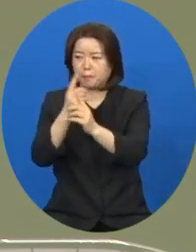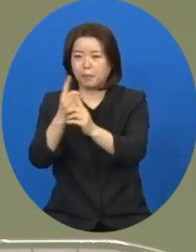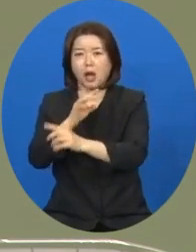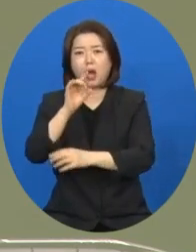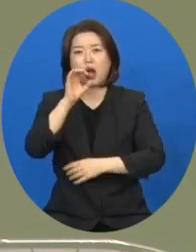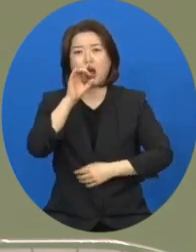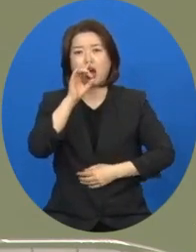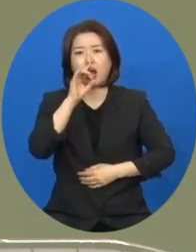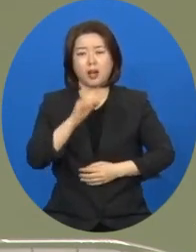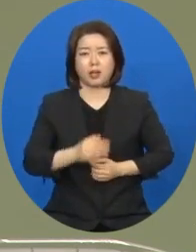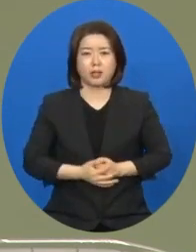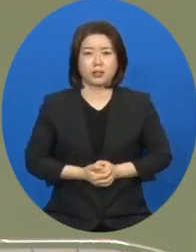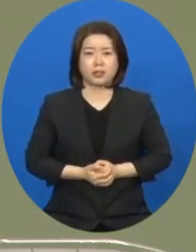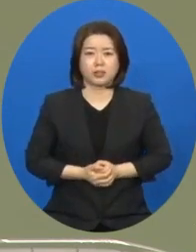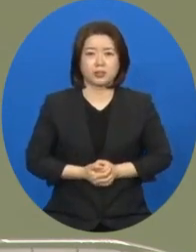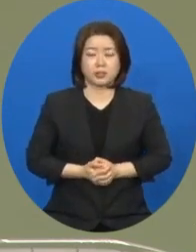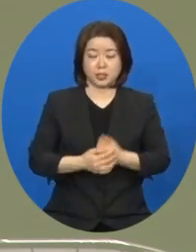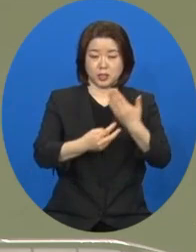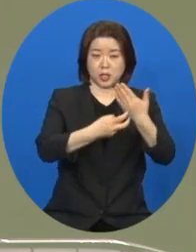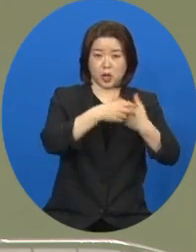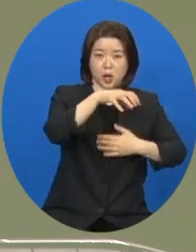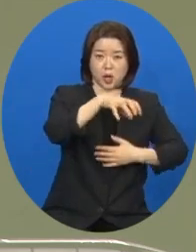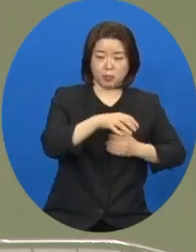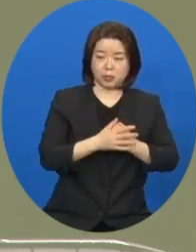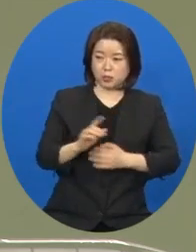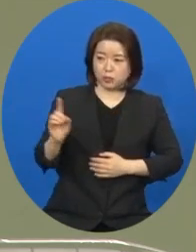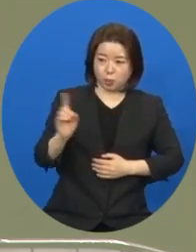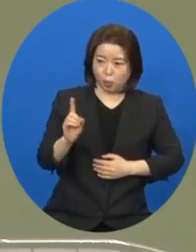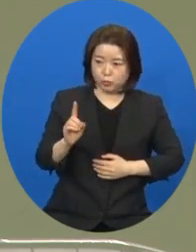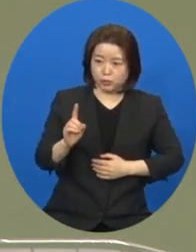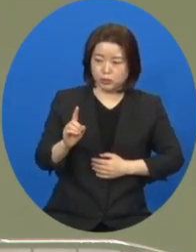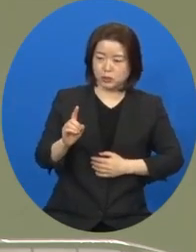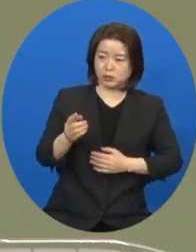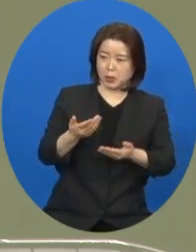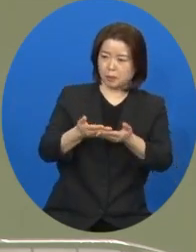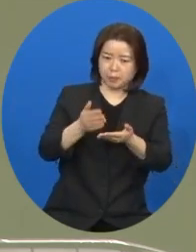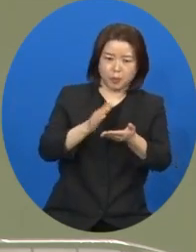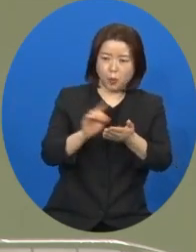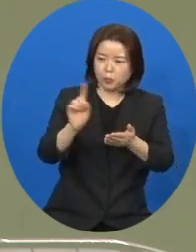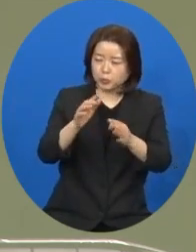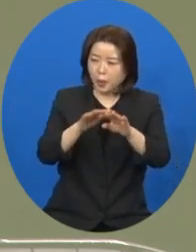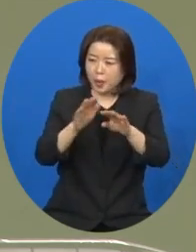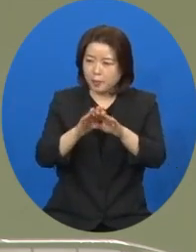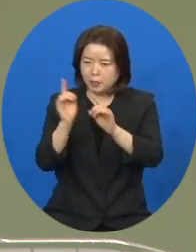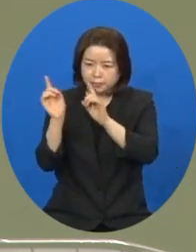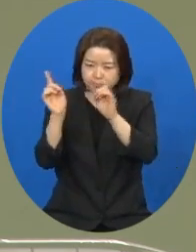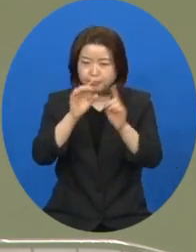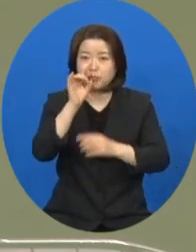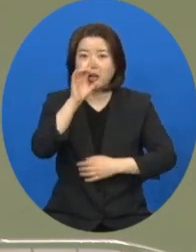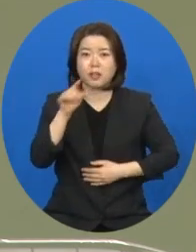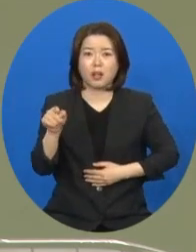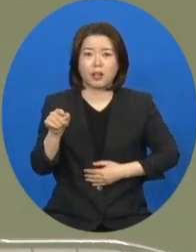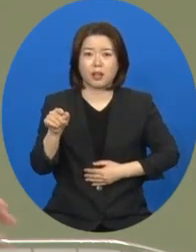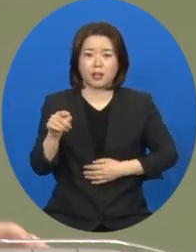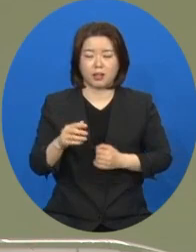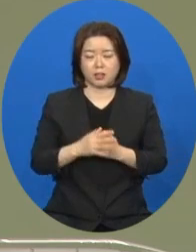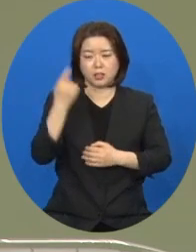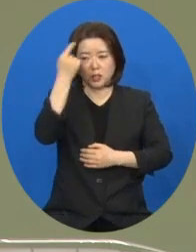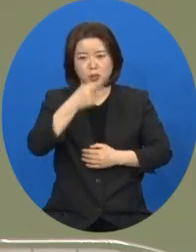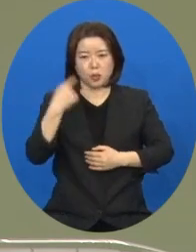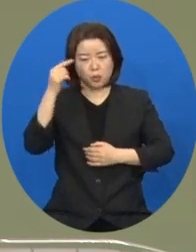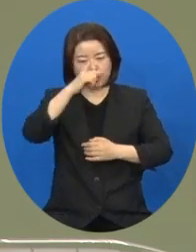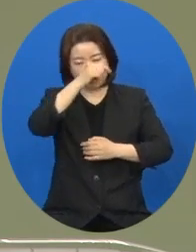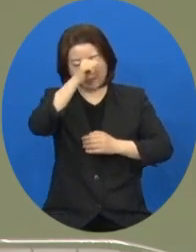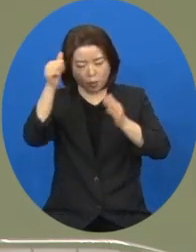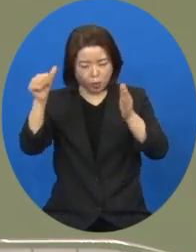거예요. 병원에서 도무지 손을 써도 회복이 안 되는 겁니다. 이런 얼굴로 평생을 살아야